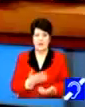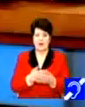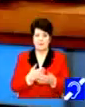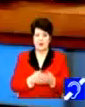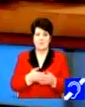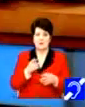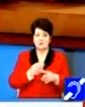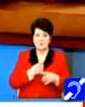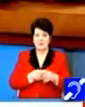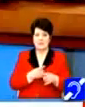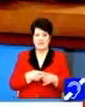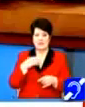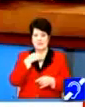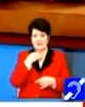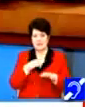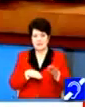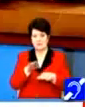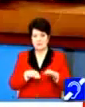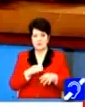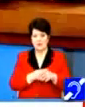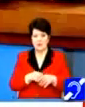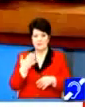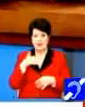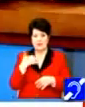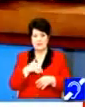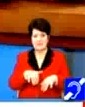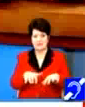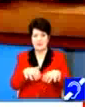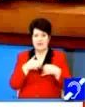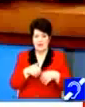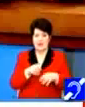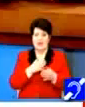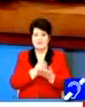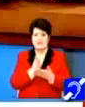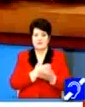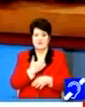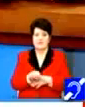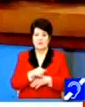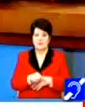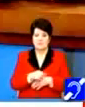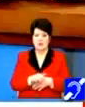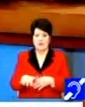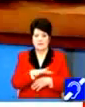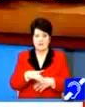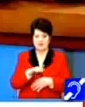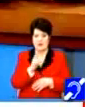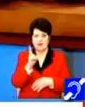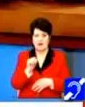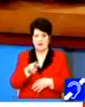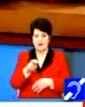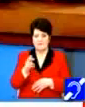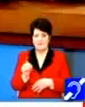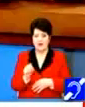Aproape o jumătate de tonă de carne de pasăre din Brazilia a fost confiscată de către echipele mobile ale serviciului Vamal în apropiere de localitatea Calfa din